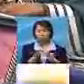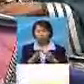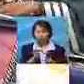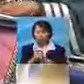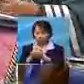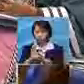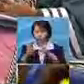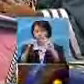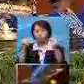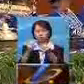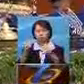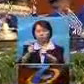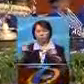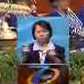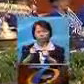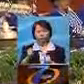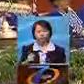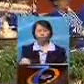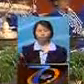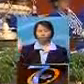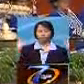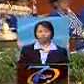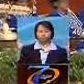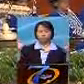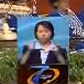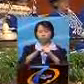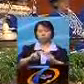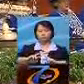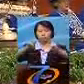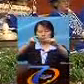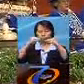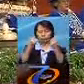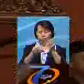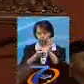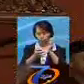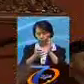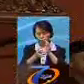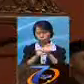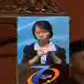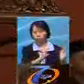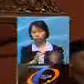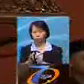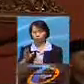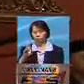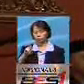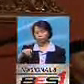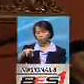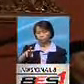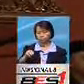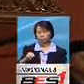membantu masyarakat setempat slogan memasyarakatkan teknologi yang mendasari pelan strategik UMP